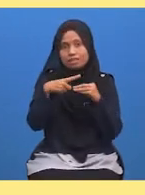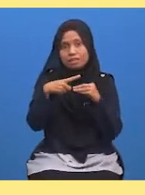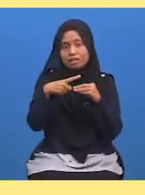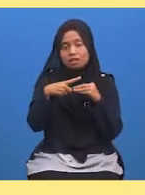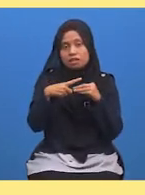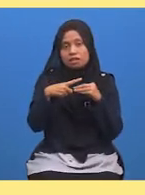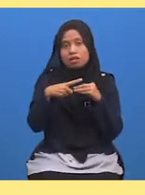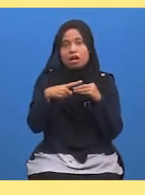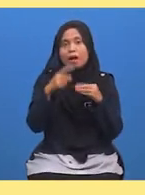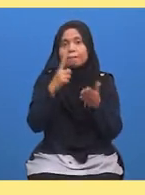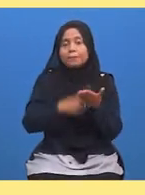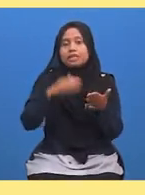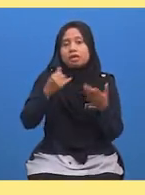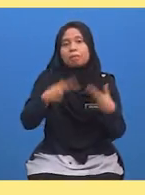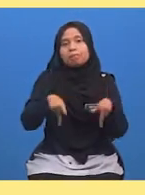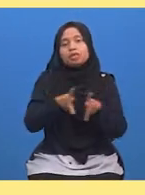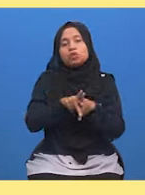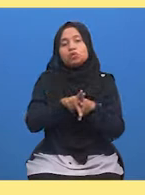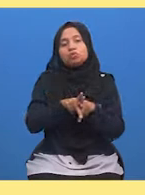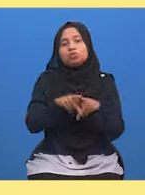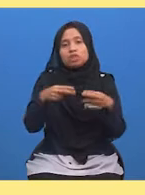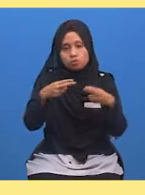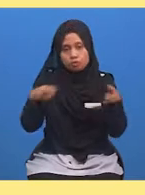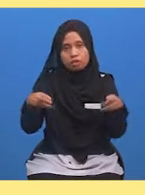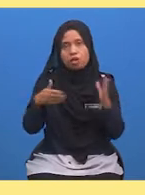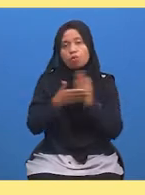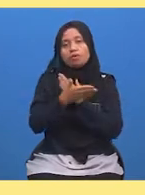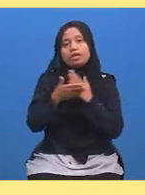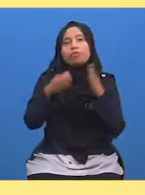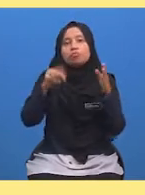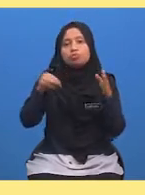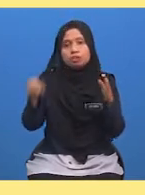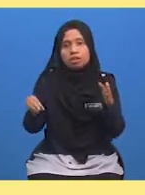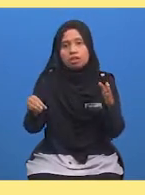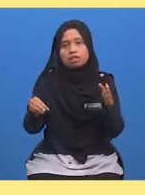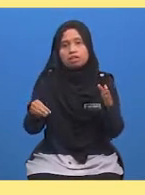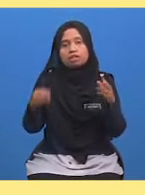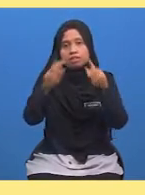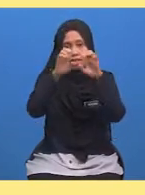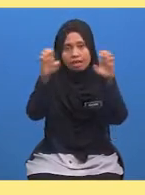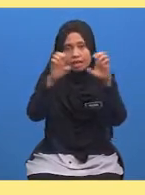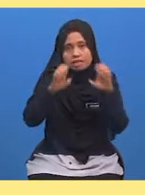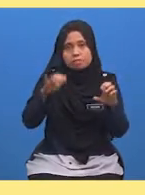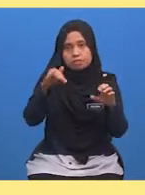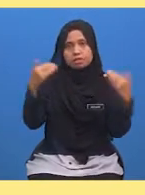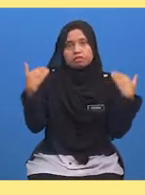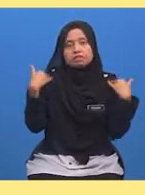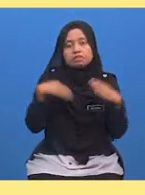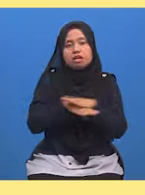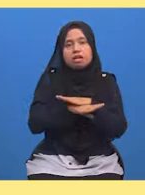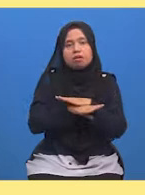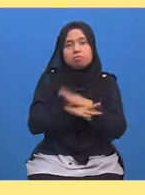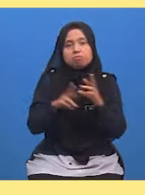fakta yang perlu dihuraikan oleh pelajar berkenaan elemen yang terdapat dalam